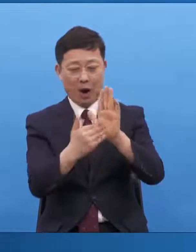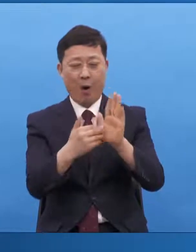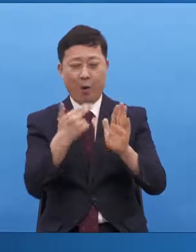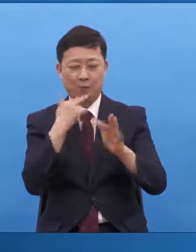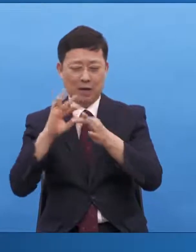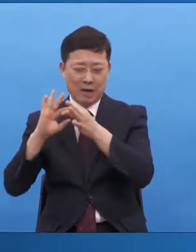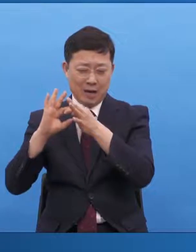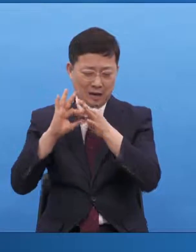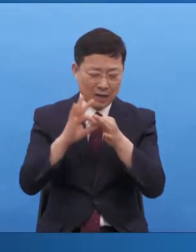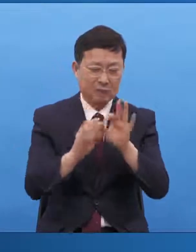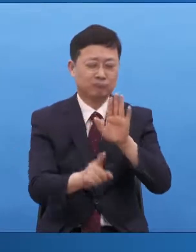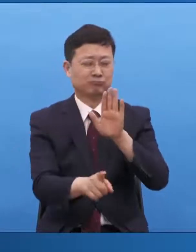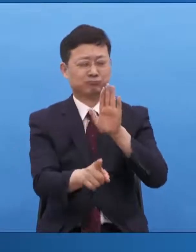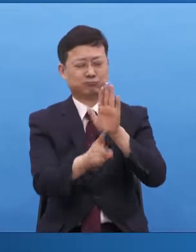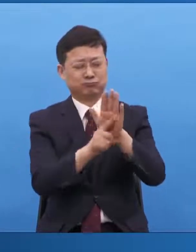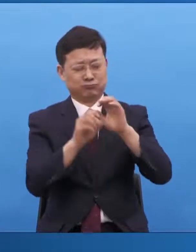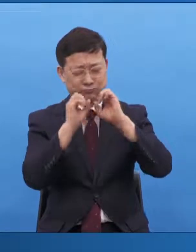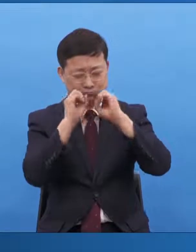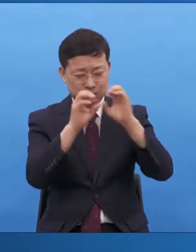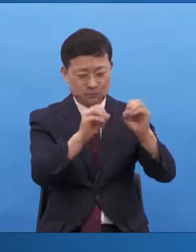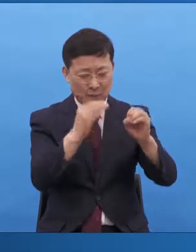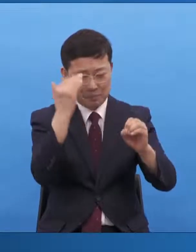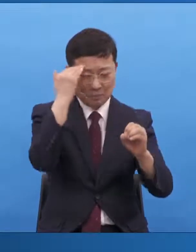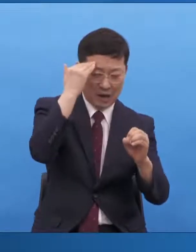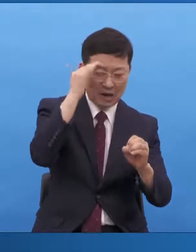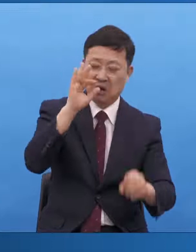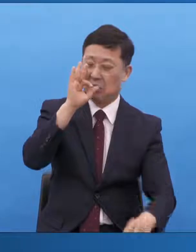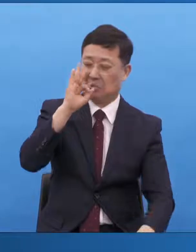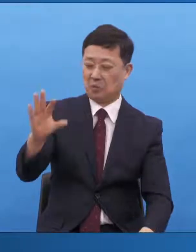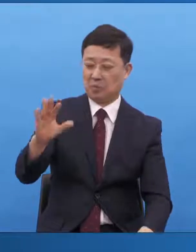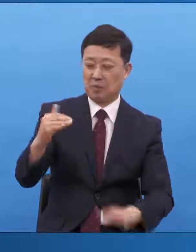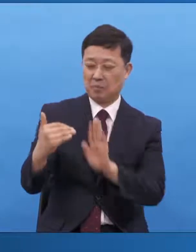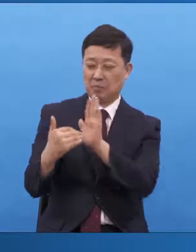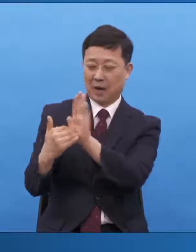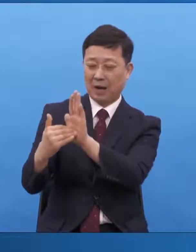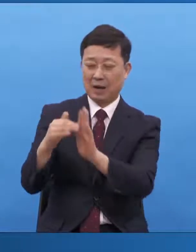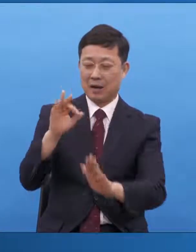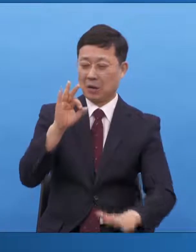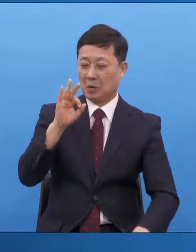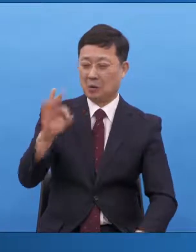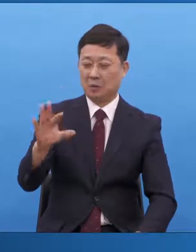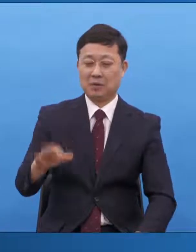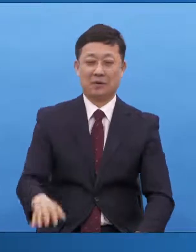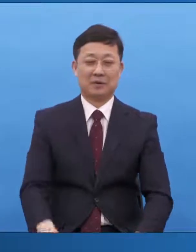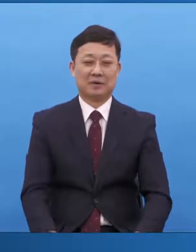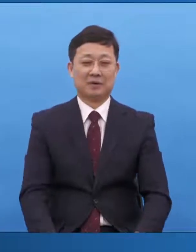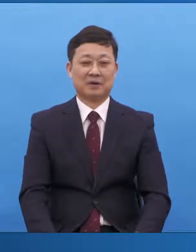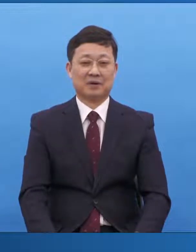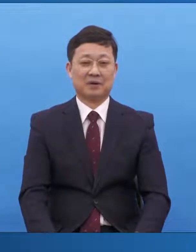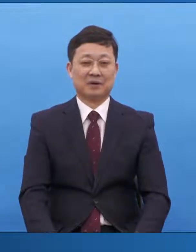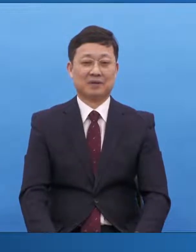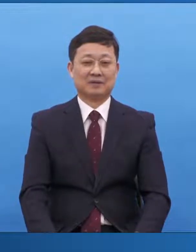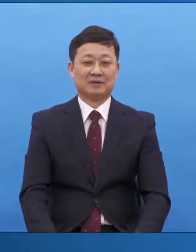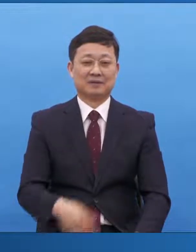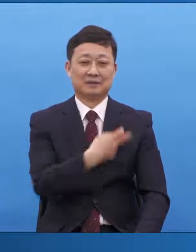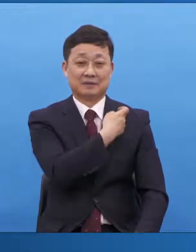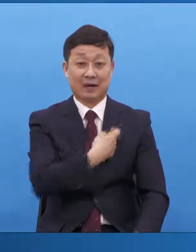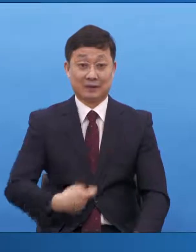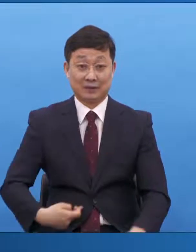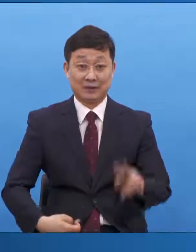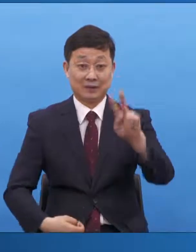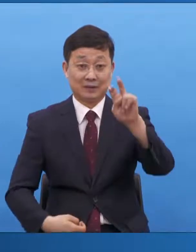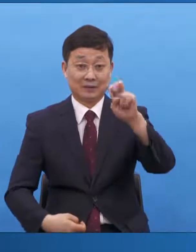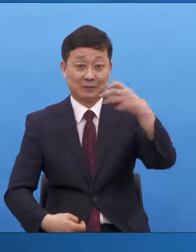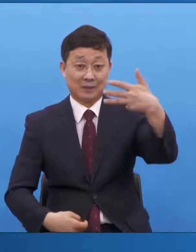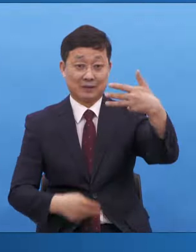번지는데 막을 자가 없다고 the word was not hindered. There was no one who could block it. It continued to spread. 요게 사도 28장 30절 31절 This is